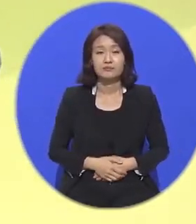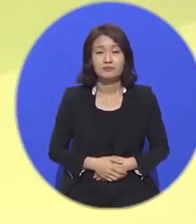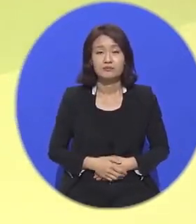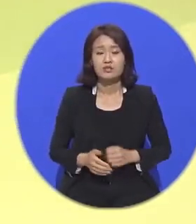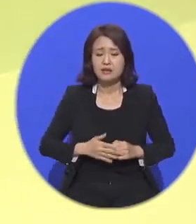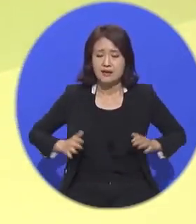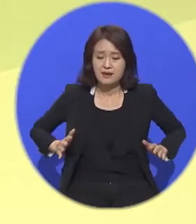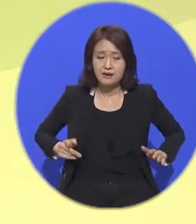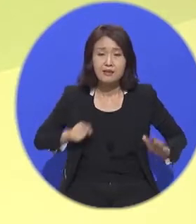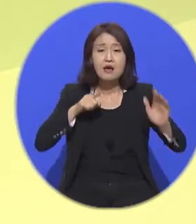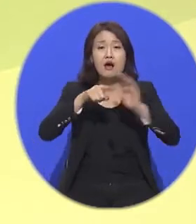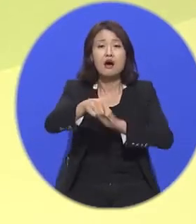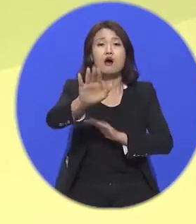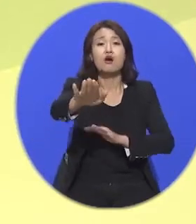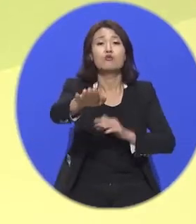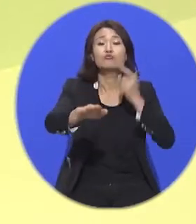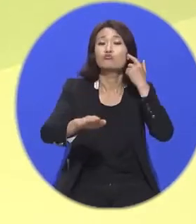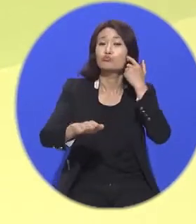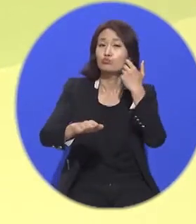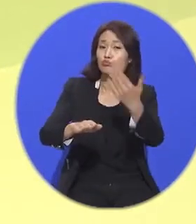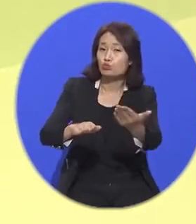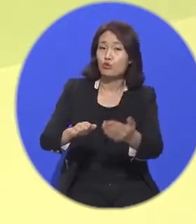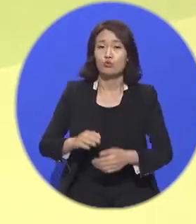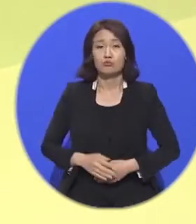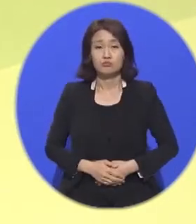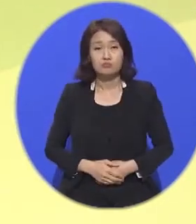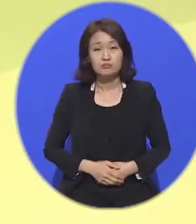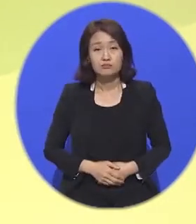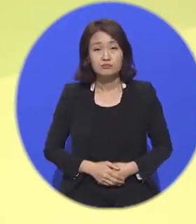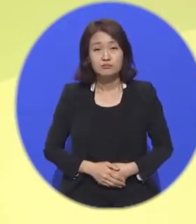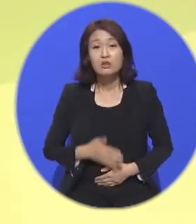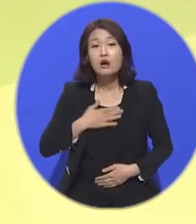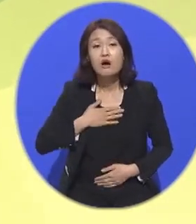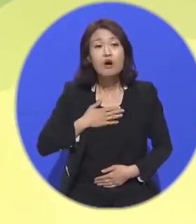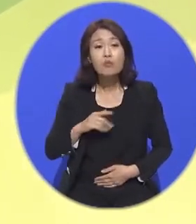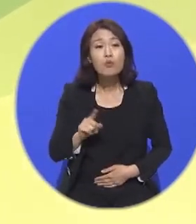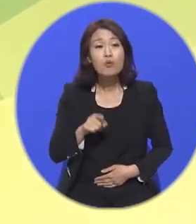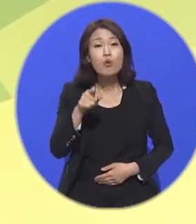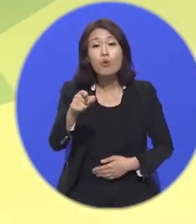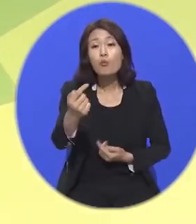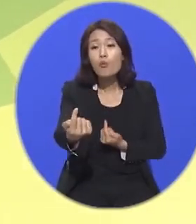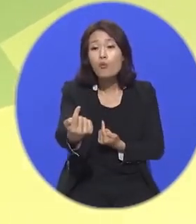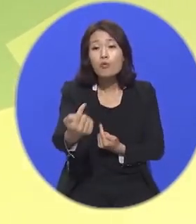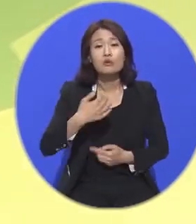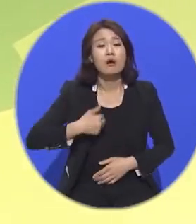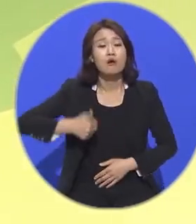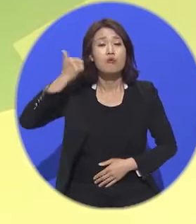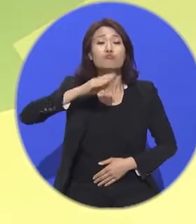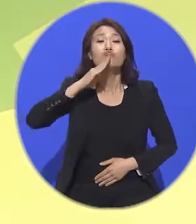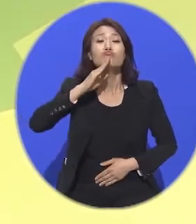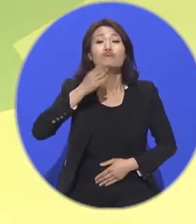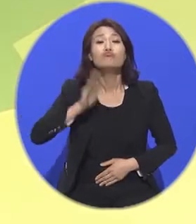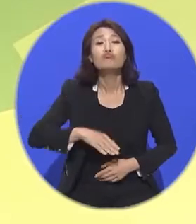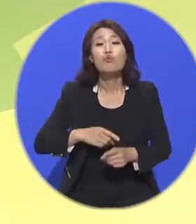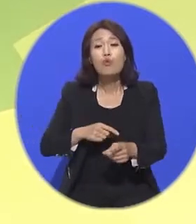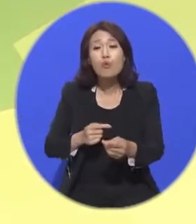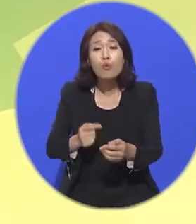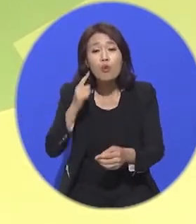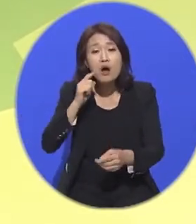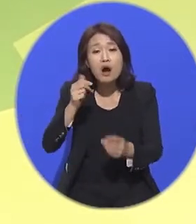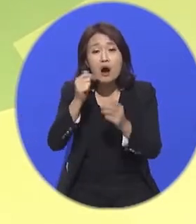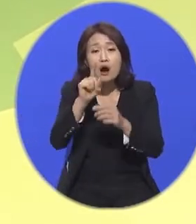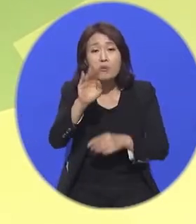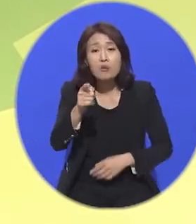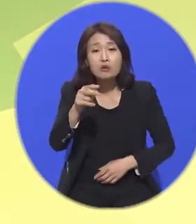그래서 쫓아가서 물어봤어요. 직접 물어본 거죠. 내가 너보다 모든 게 나은데 어떻게 네가 하버드에 합격할